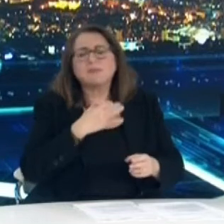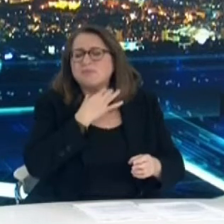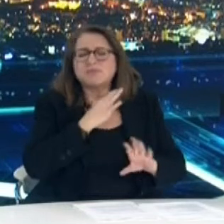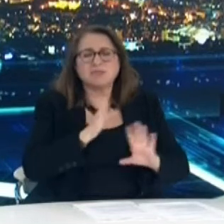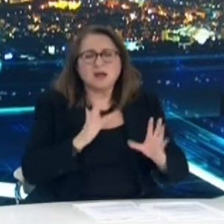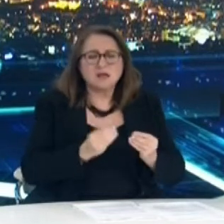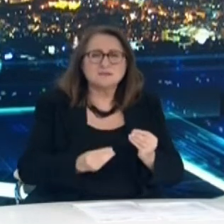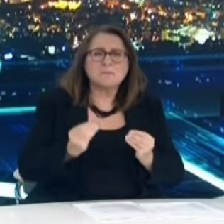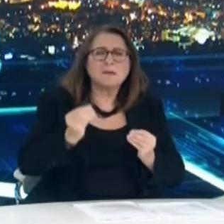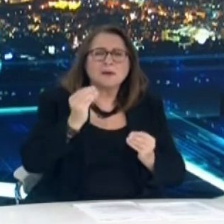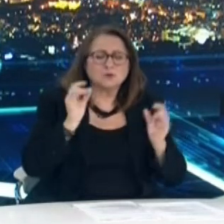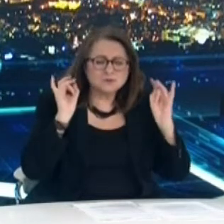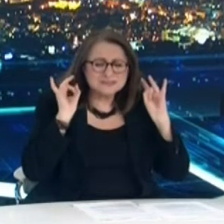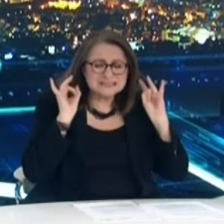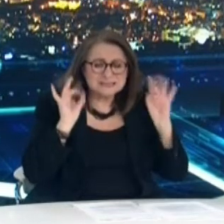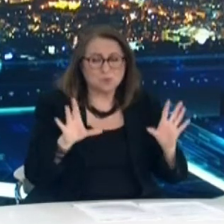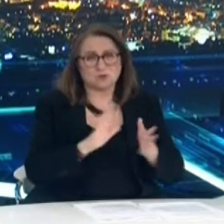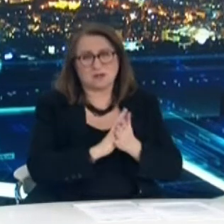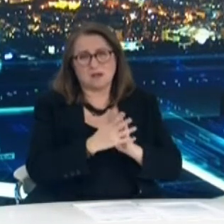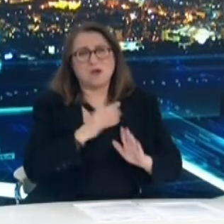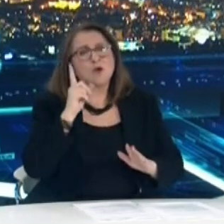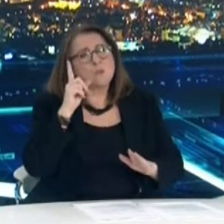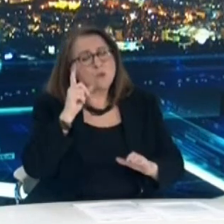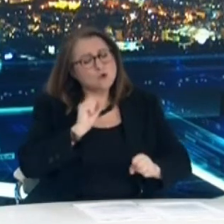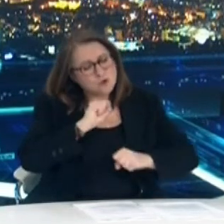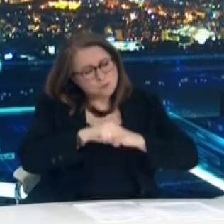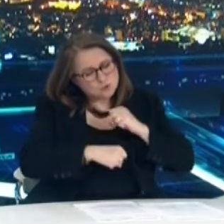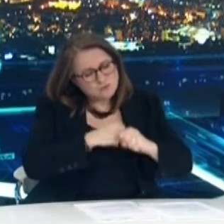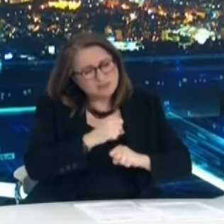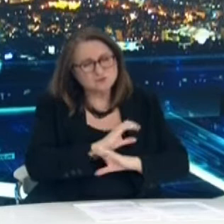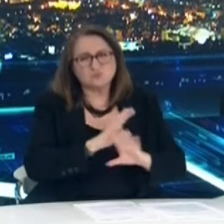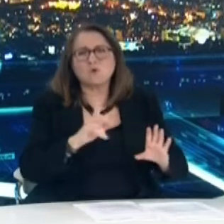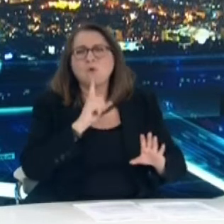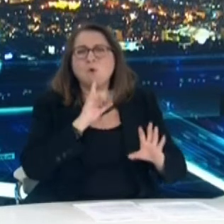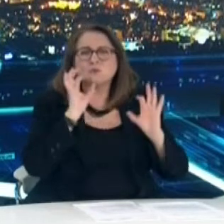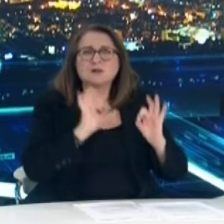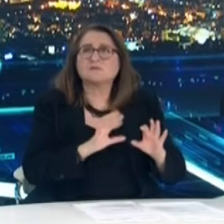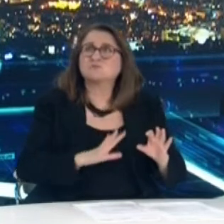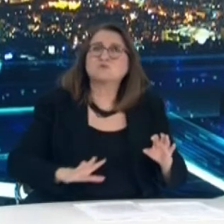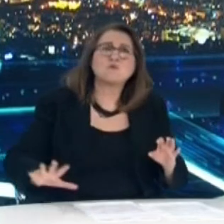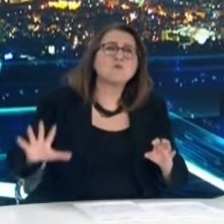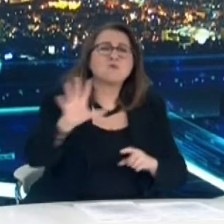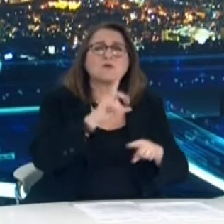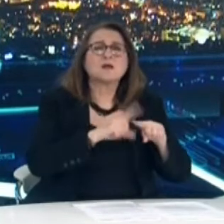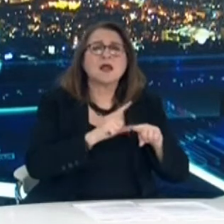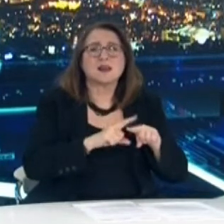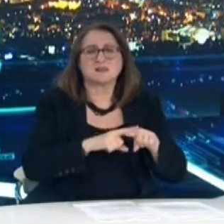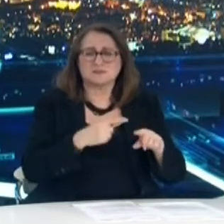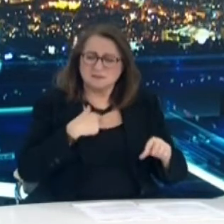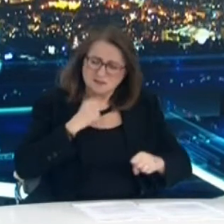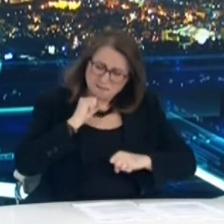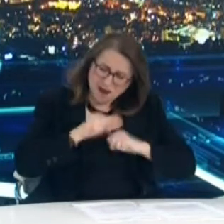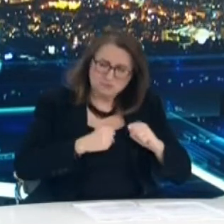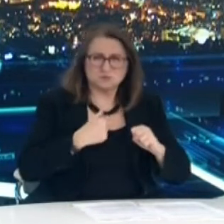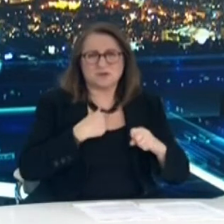τίποτα περιττό, απλά για άλλη μια φορά να συνεισφέρουμε στην κοινή προσπάθεια, όπως κάνει η συντριπτική πλειοψηφία του ελληνικού λαού, νομίζω ότι